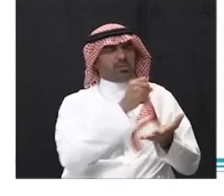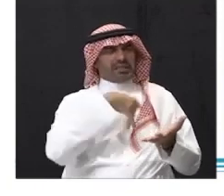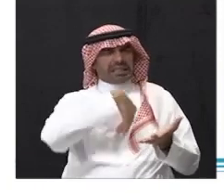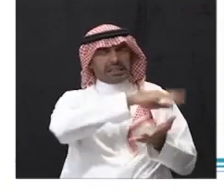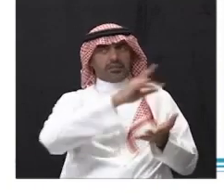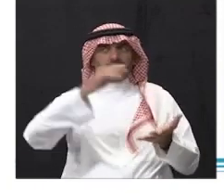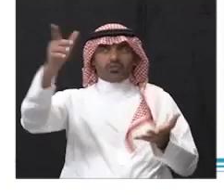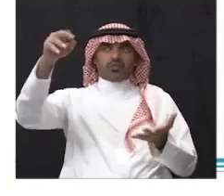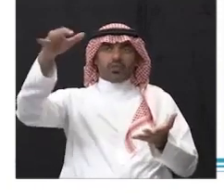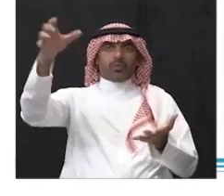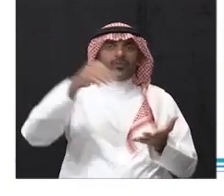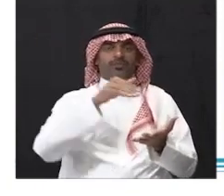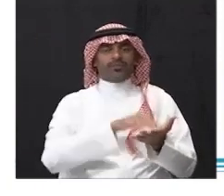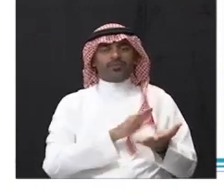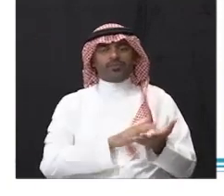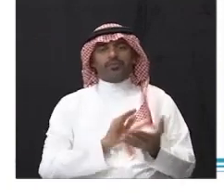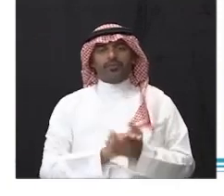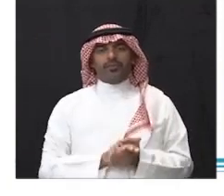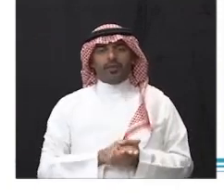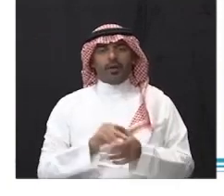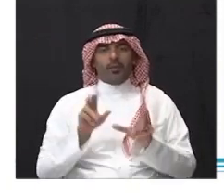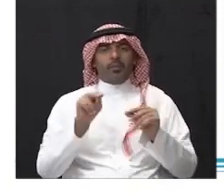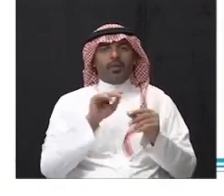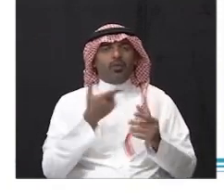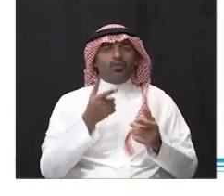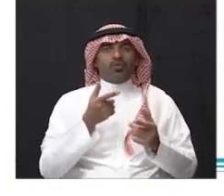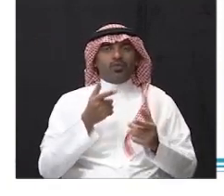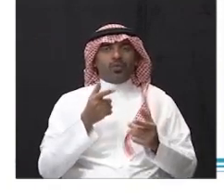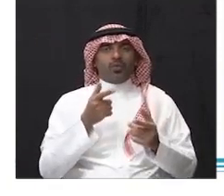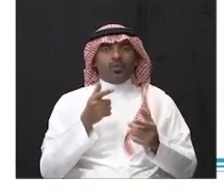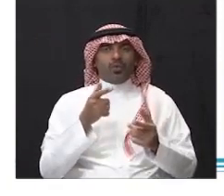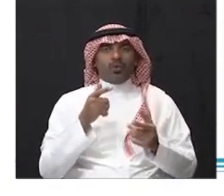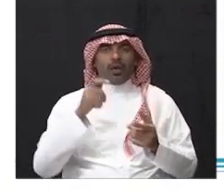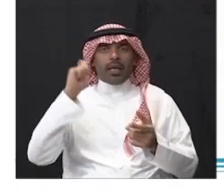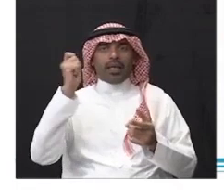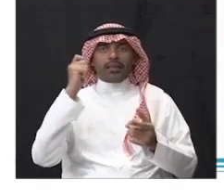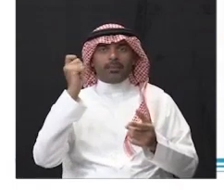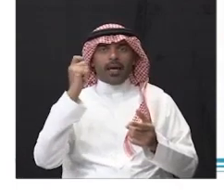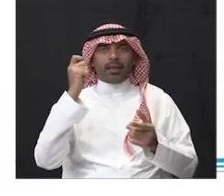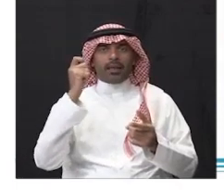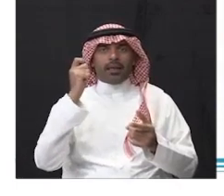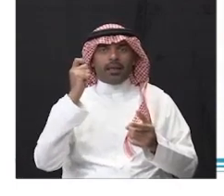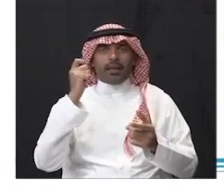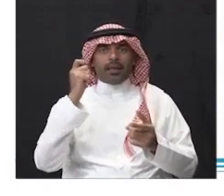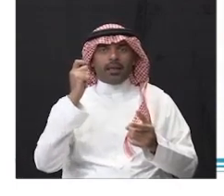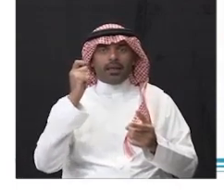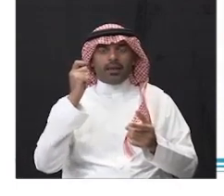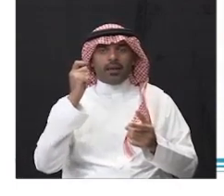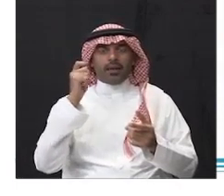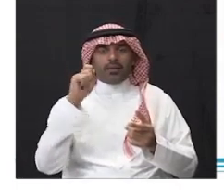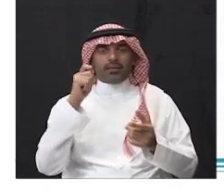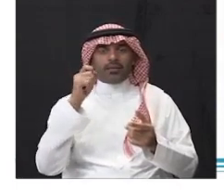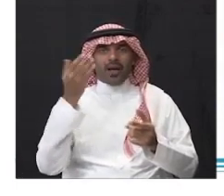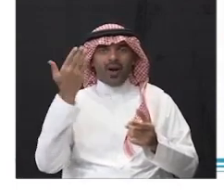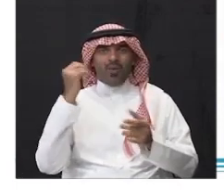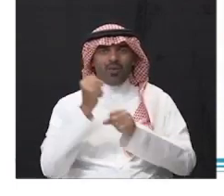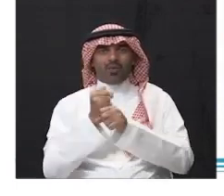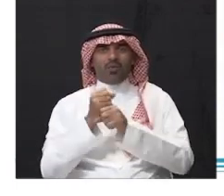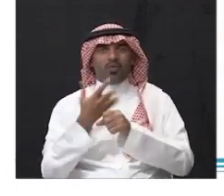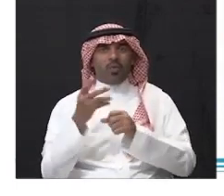فعله الإسبان تجاه السكان الأصليين في أمريكا الوسطى والجنوبية، واستيطان البرتغاليين في أرض